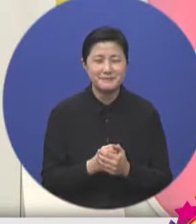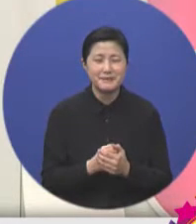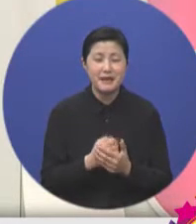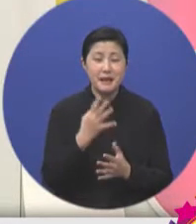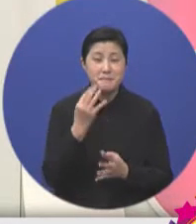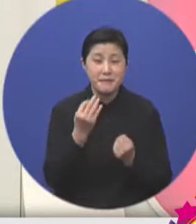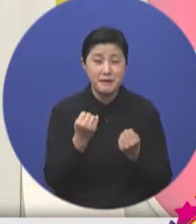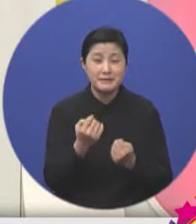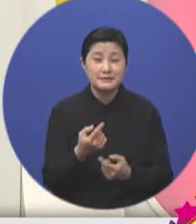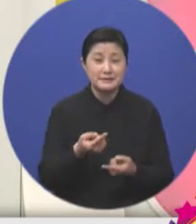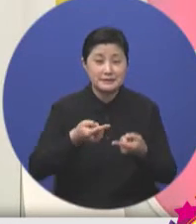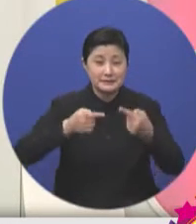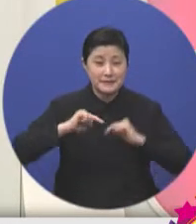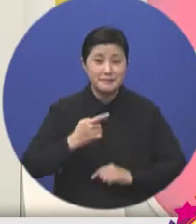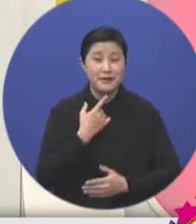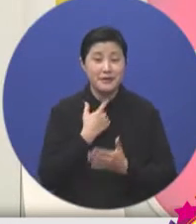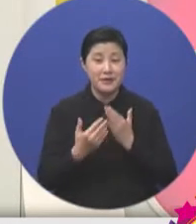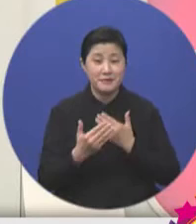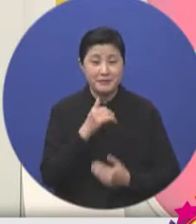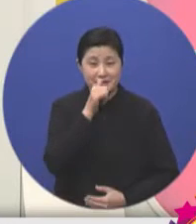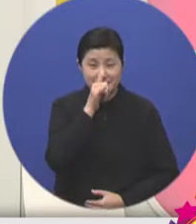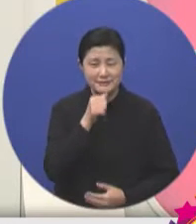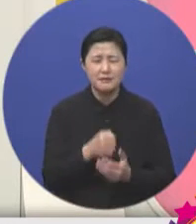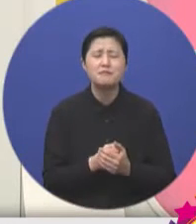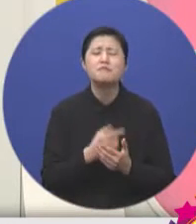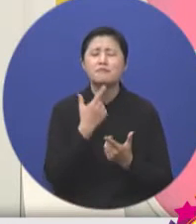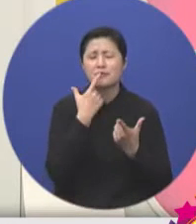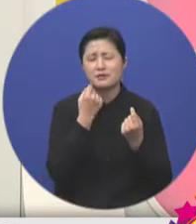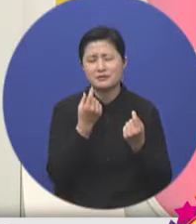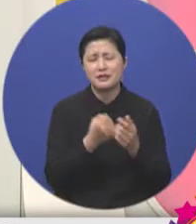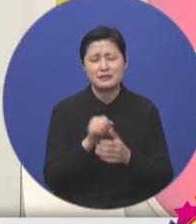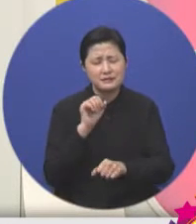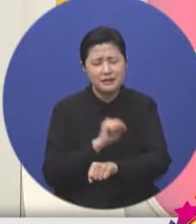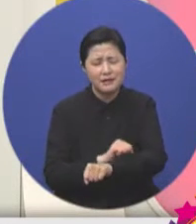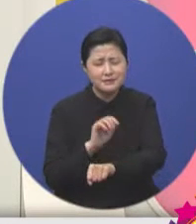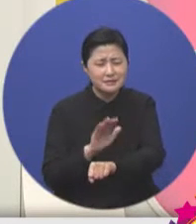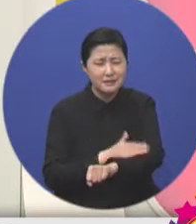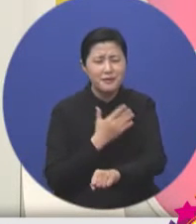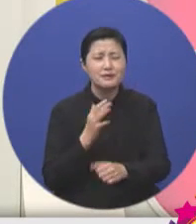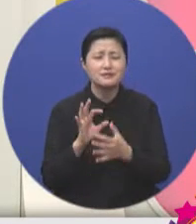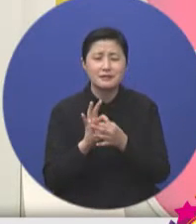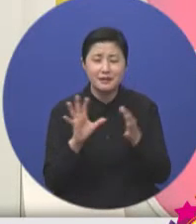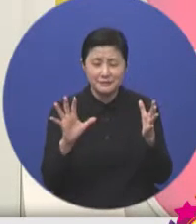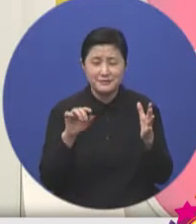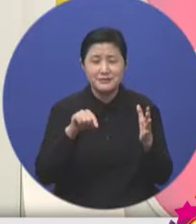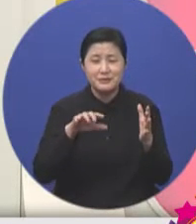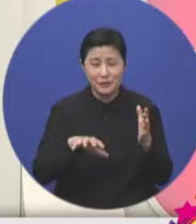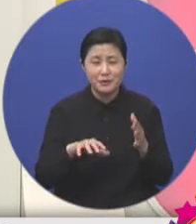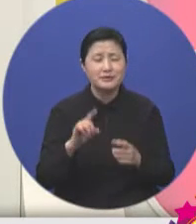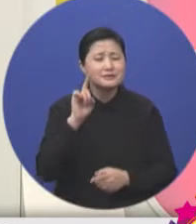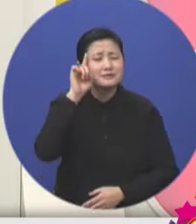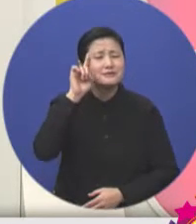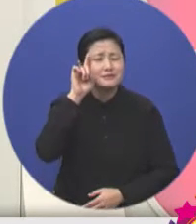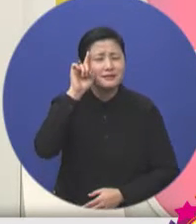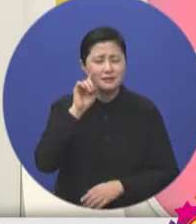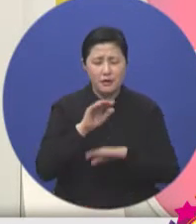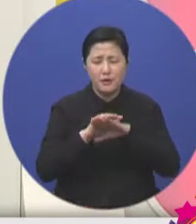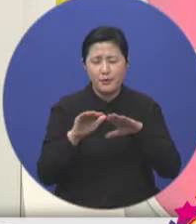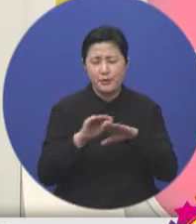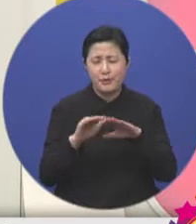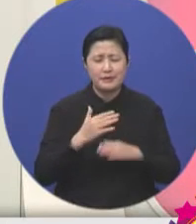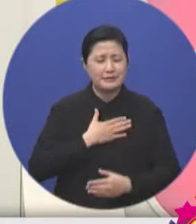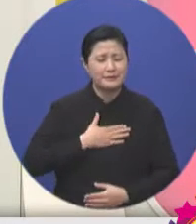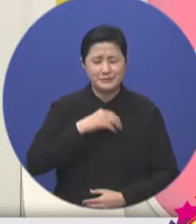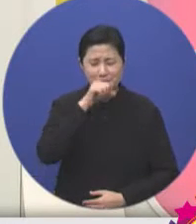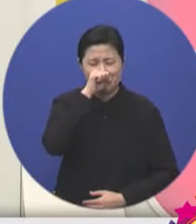몇 번 많이 참여해 보셨나 봐요. 예, 해봤는데 뭐 잘하고 뭐하고 이거 여 나오면요 네. 스트레스가 확 풀리고요 기분